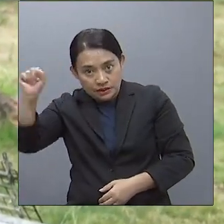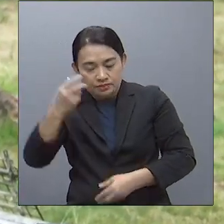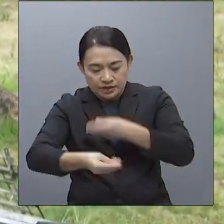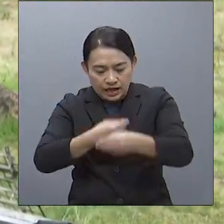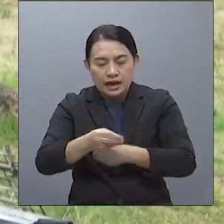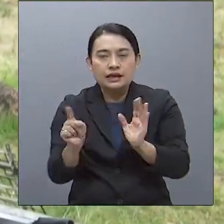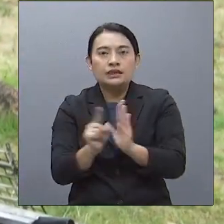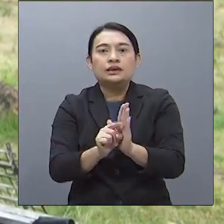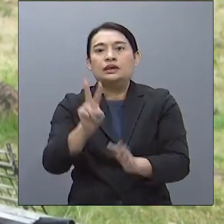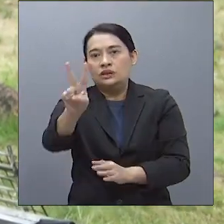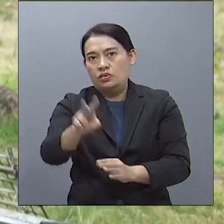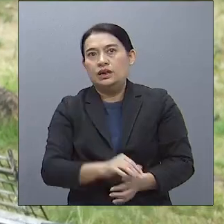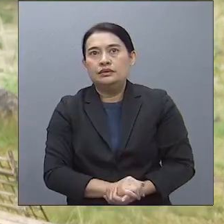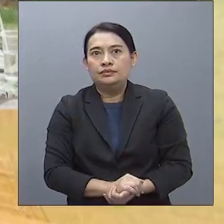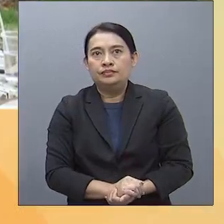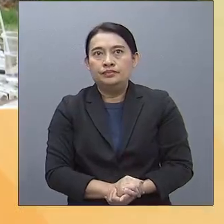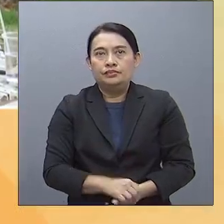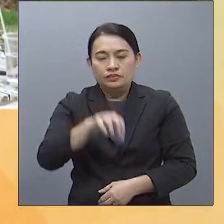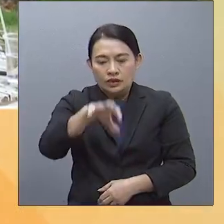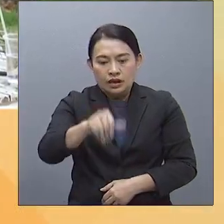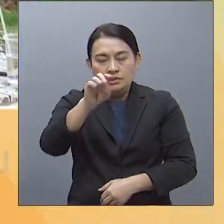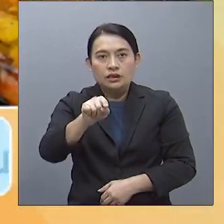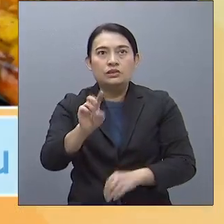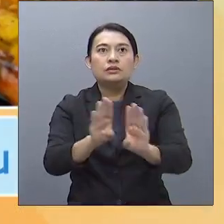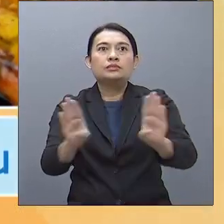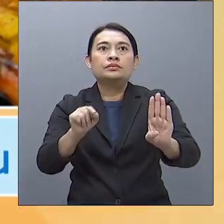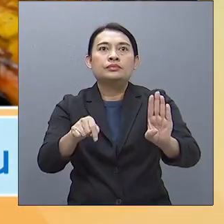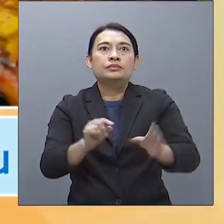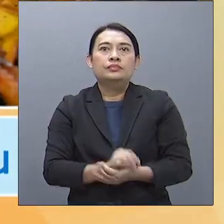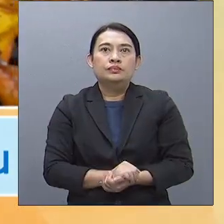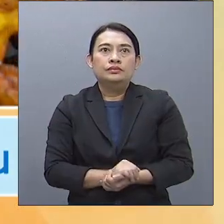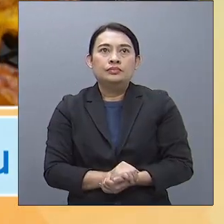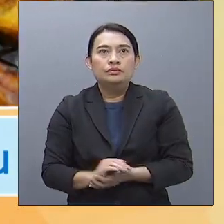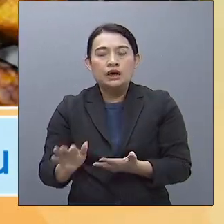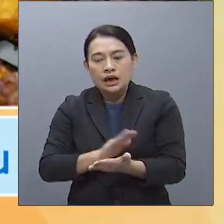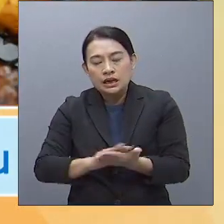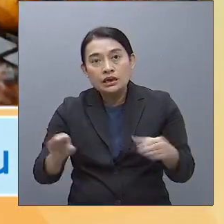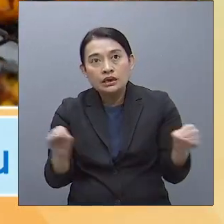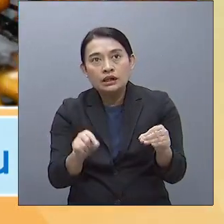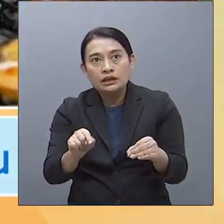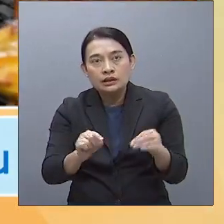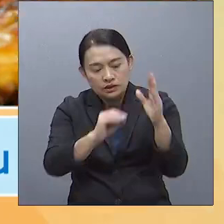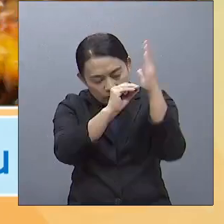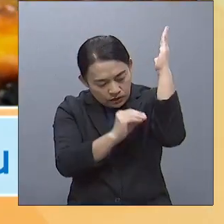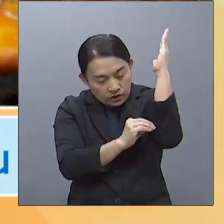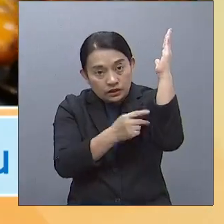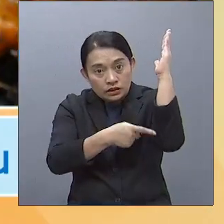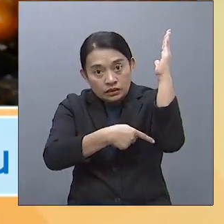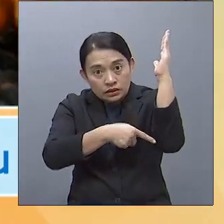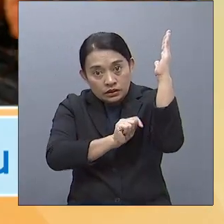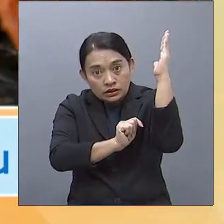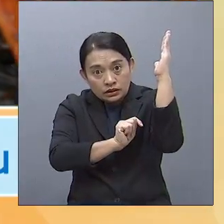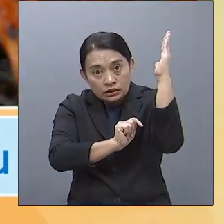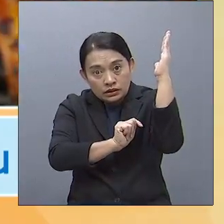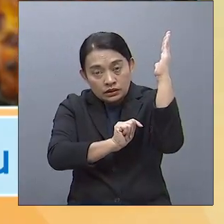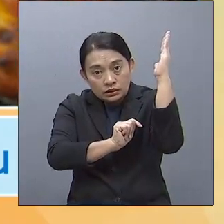มคืองานเปิดเมืองตะโกลาหรือตะกั่วป่าเหมือนจะเพิ่งเสร็จสิ้นไปเนาะพี่ต๋อเพราะช่วงที่เราไปอ่ะเพิ่งแบบเป็นช่วงเพิ่งเริ่มงานพอดีใครอ